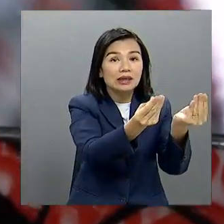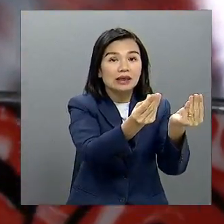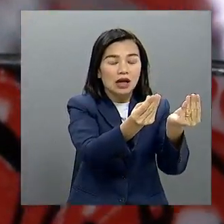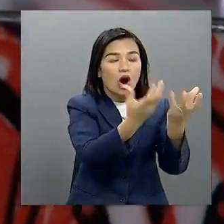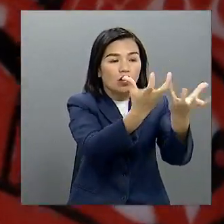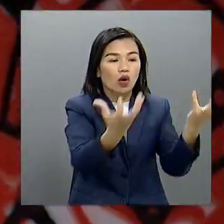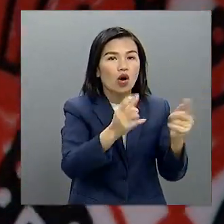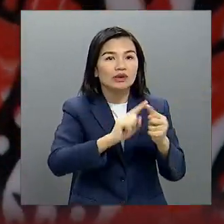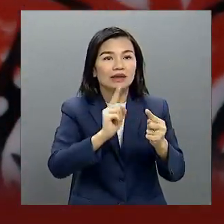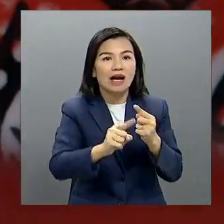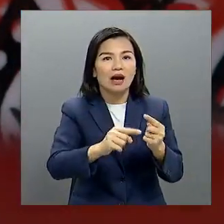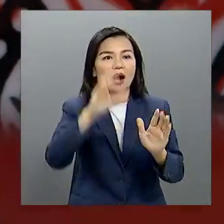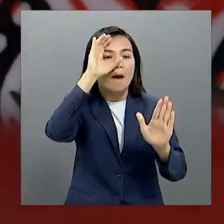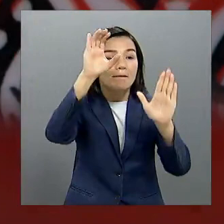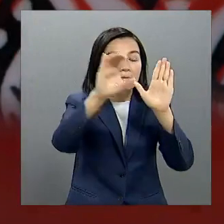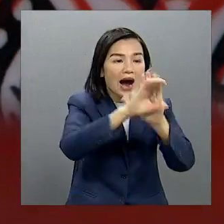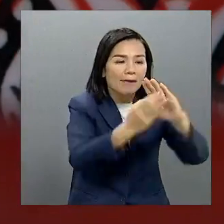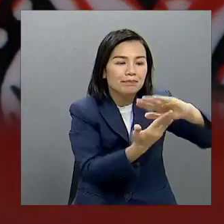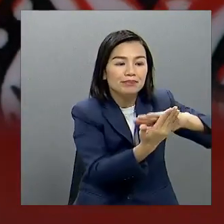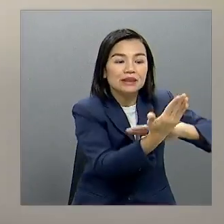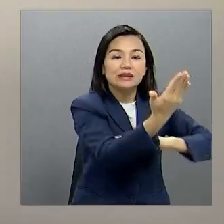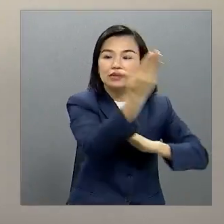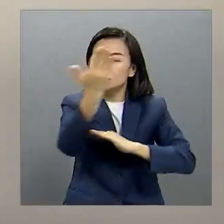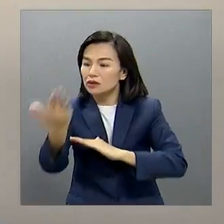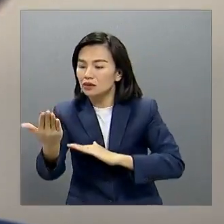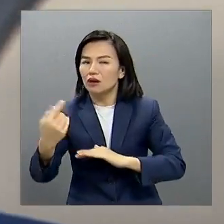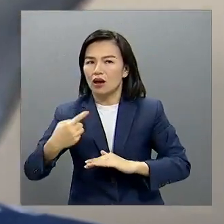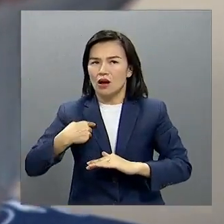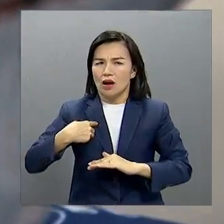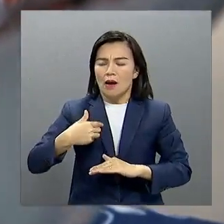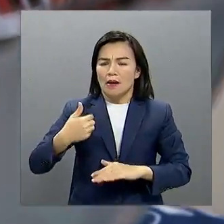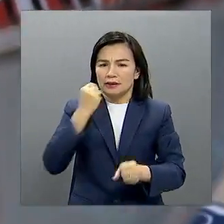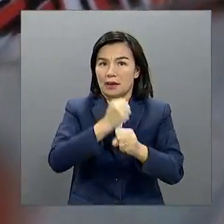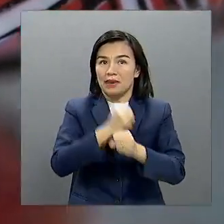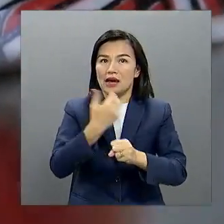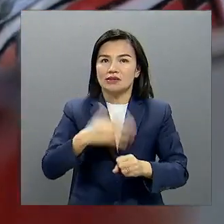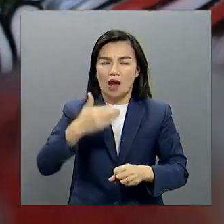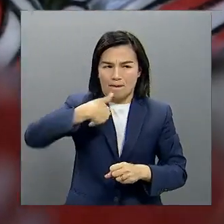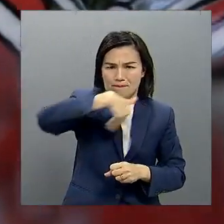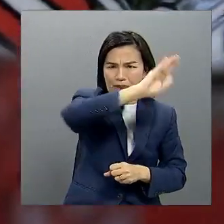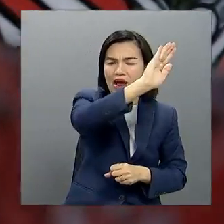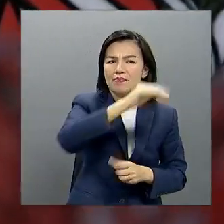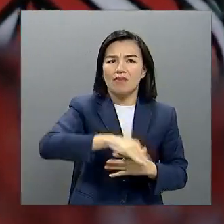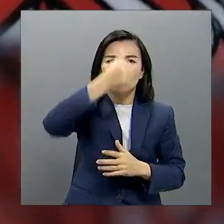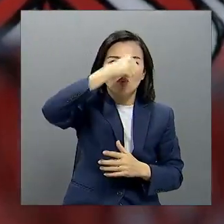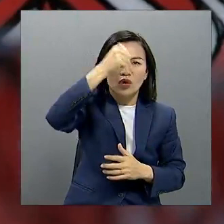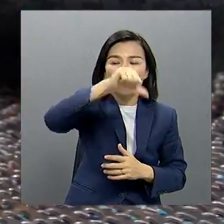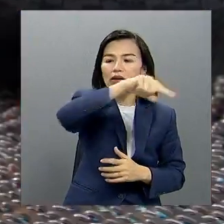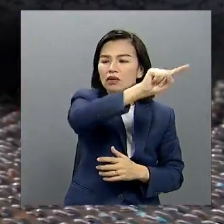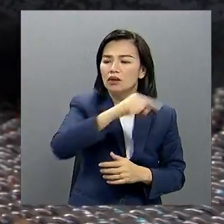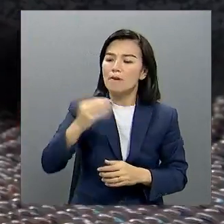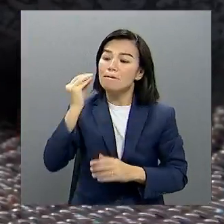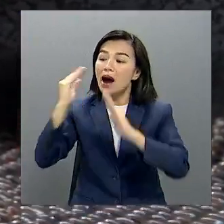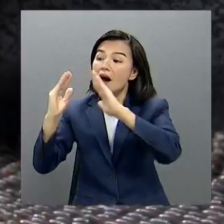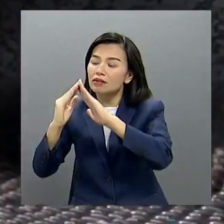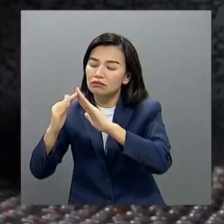ภาพสวยๆบอกพ่อขาแม่ขาลูกไปเดินทางไปทำงานครั้งเนี้ยจะไปหลายวันนะพ่อกับแม่เนี่ยอยู่บ้านเฉยๆเนี่ยปั้นดินเล่นนะเขาก็ง